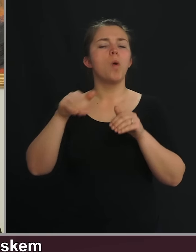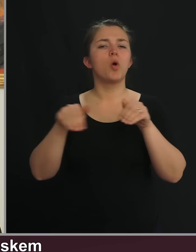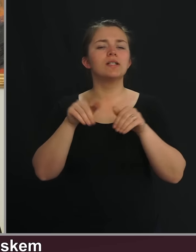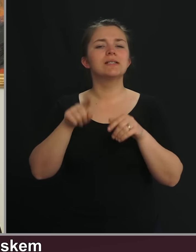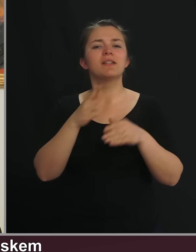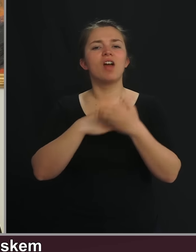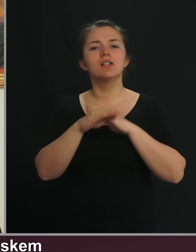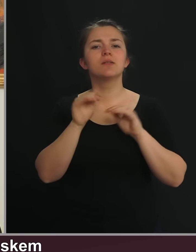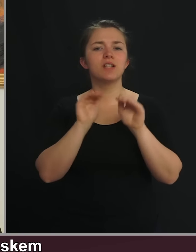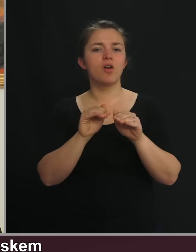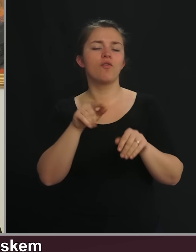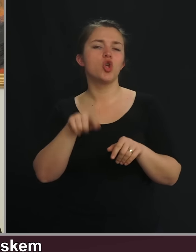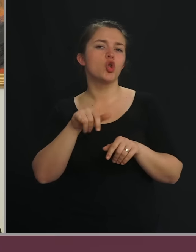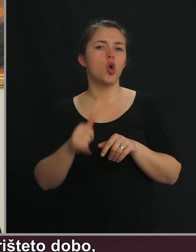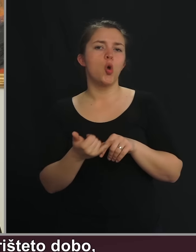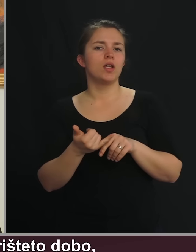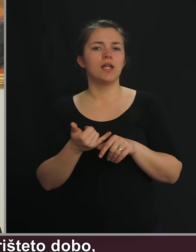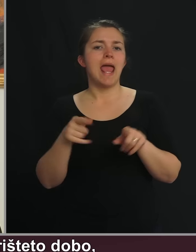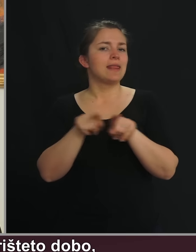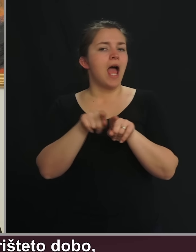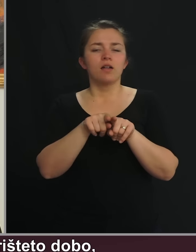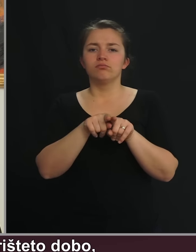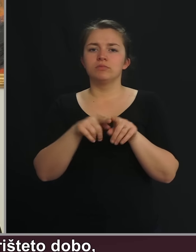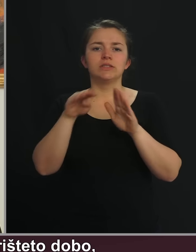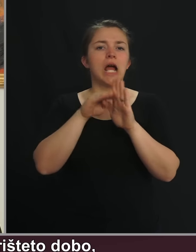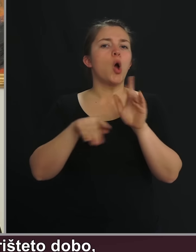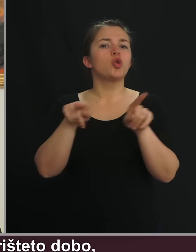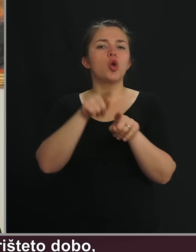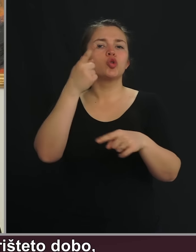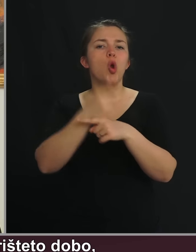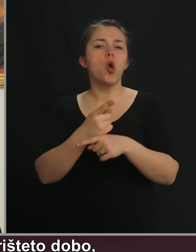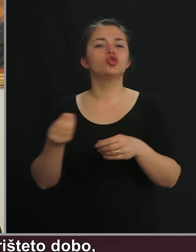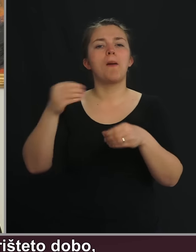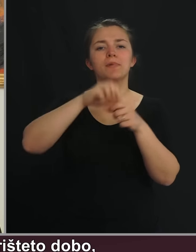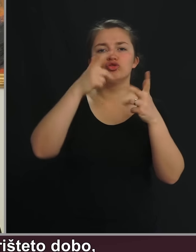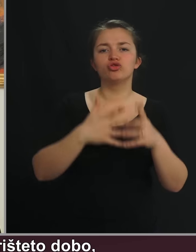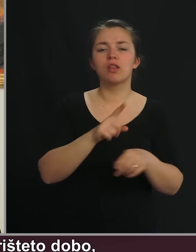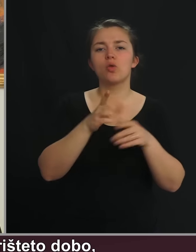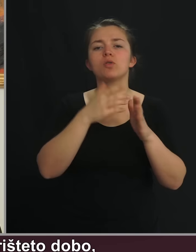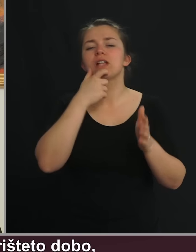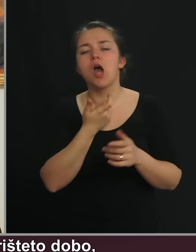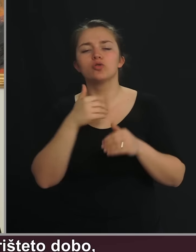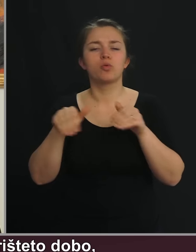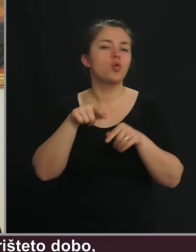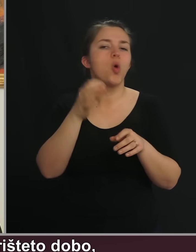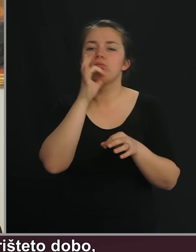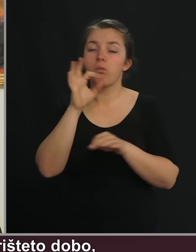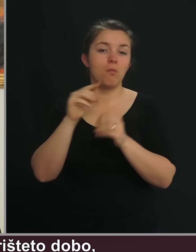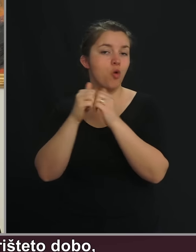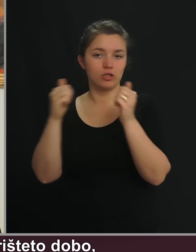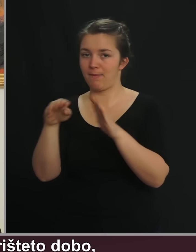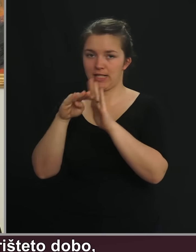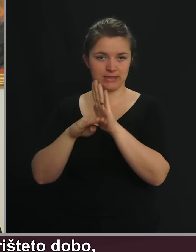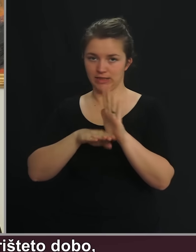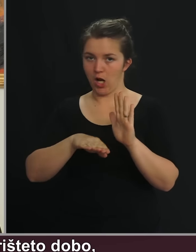To je zakon o pokojninskem in invalidskem zavarovanju. To je enak zakon, kot tudi določa prišteta dobo, starostno pokojnino.